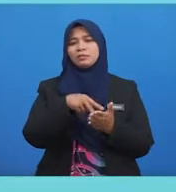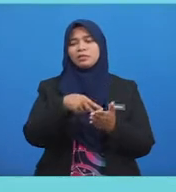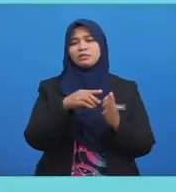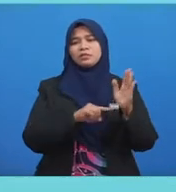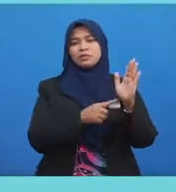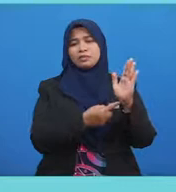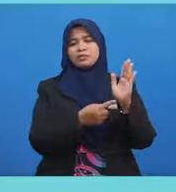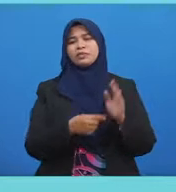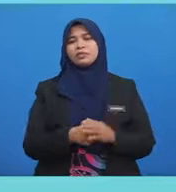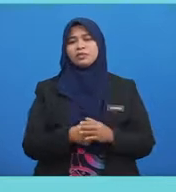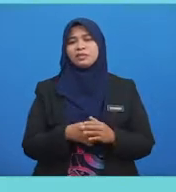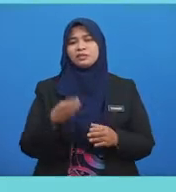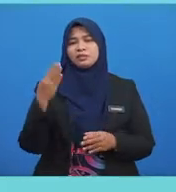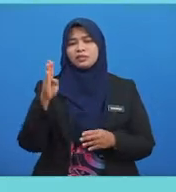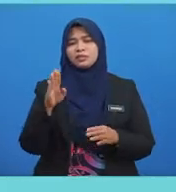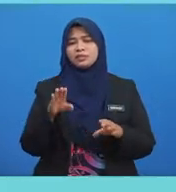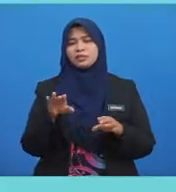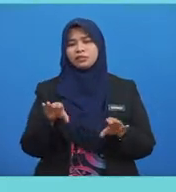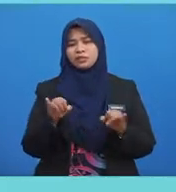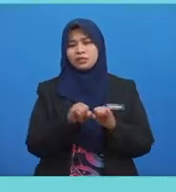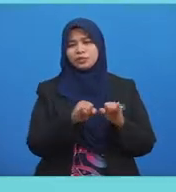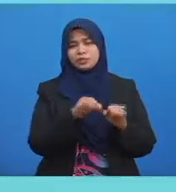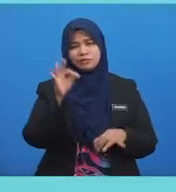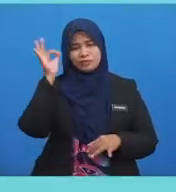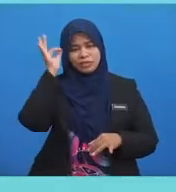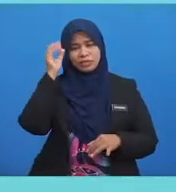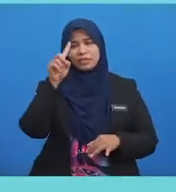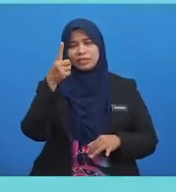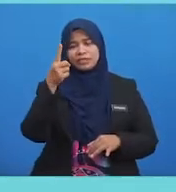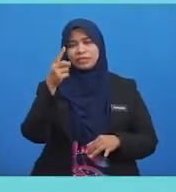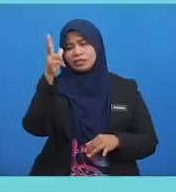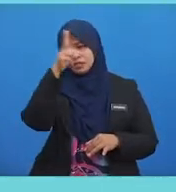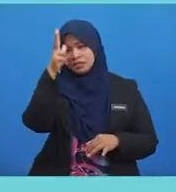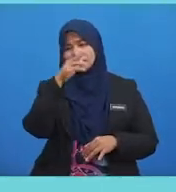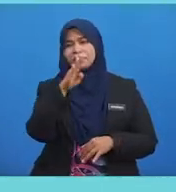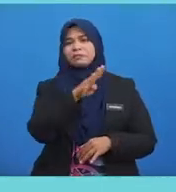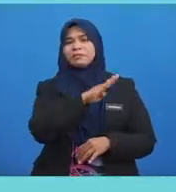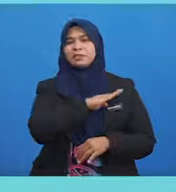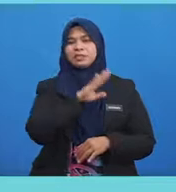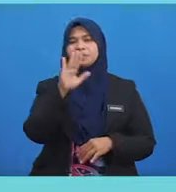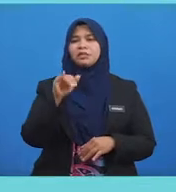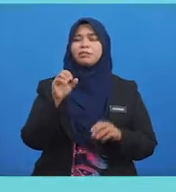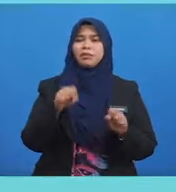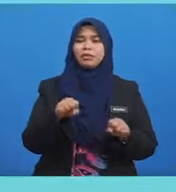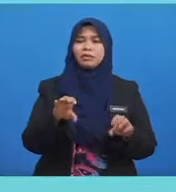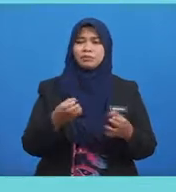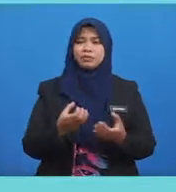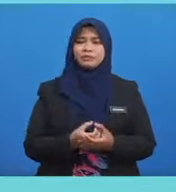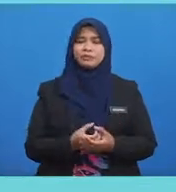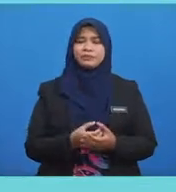semula. Tambahan pula, beliau juga berpendapat hanya kerajaan British yang sanggup berbuat